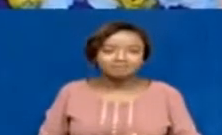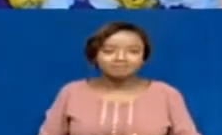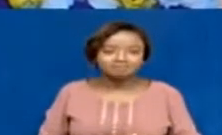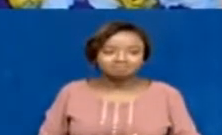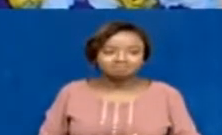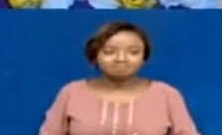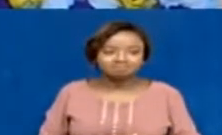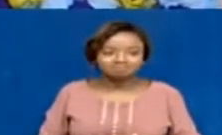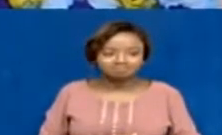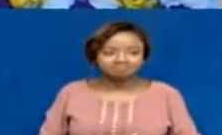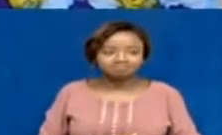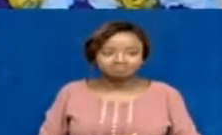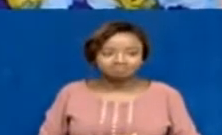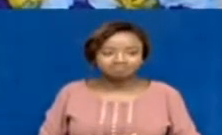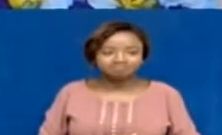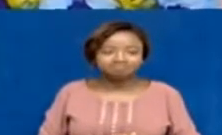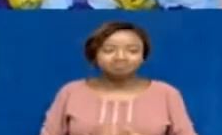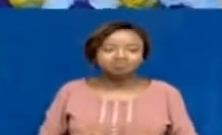Leo hii